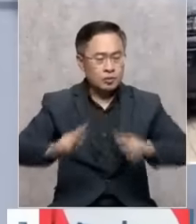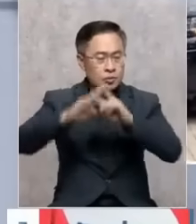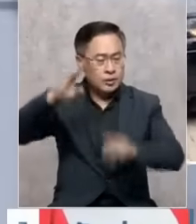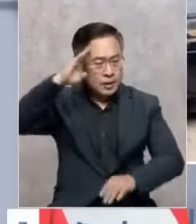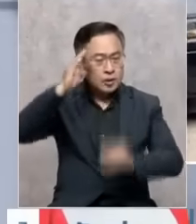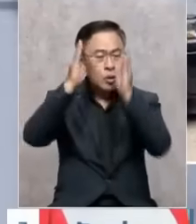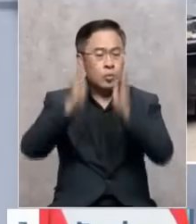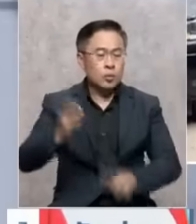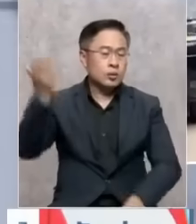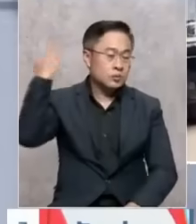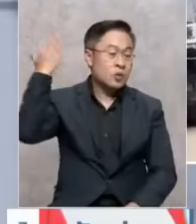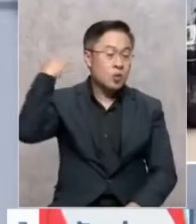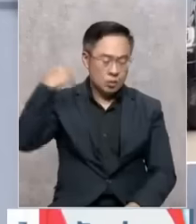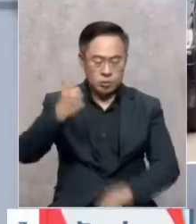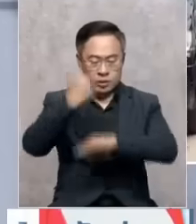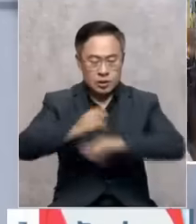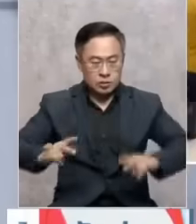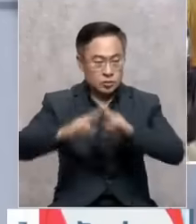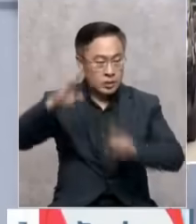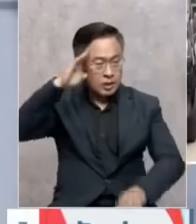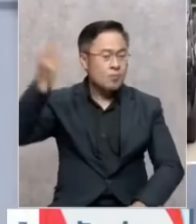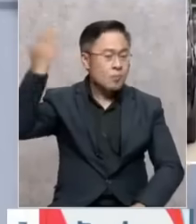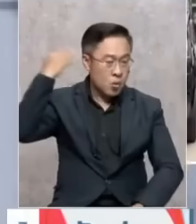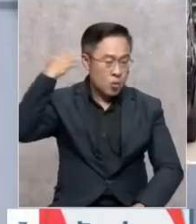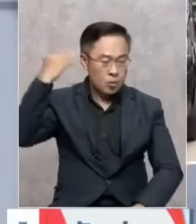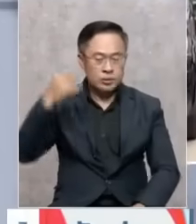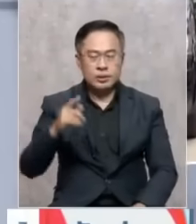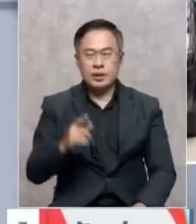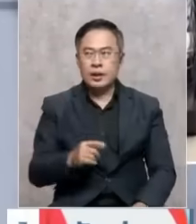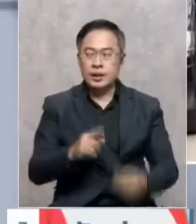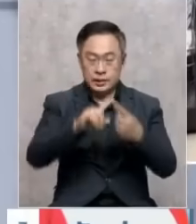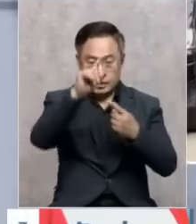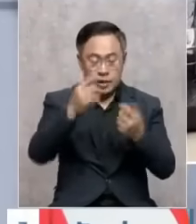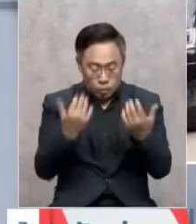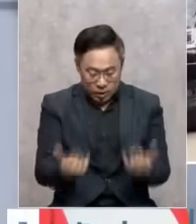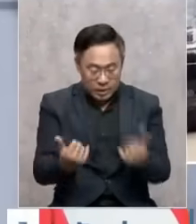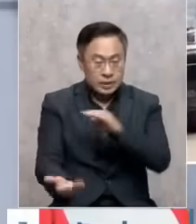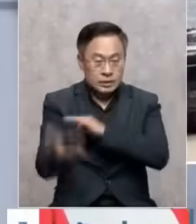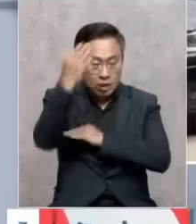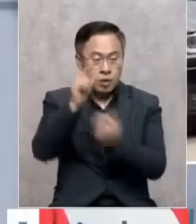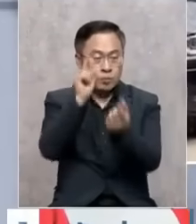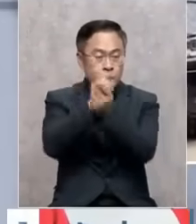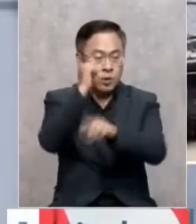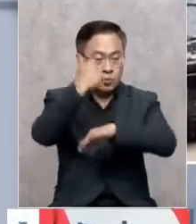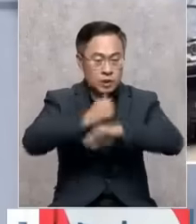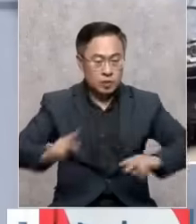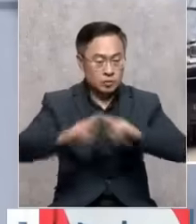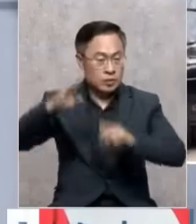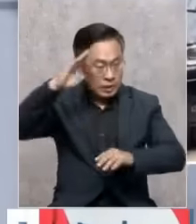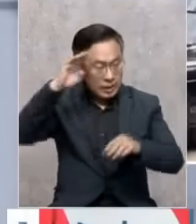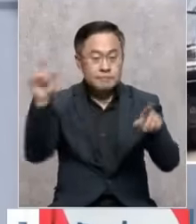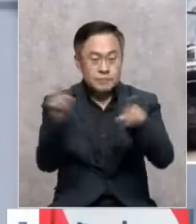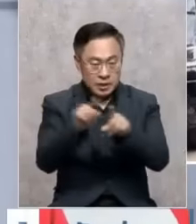านะคะท่านเป็นอดีตรัฐมนตรีกลาโหมแล้วเมื่อเช้านี้ก็ไปพบอีกค่ะคือช่วงนี้เดินสายแน่นนะคะตามรายงานบอกว่าเดินสายไปพ